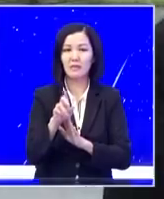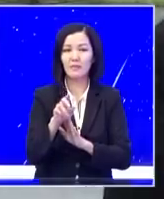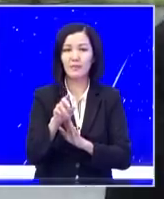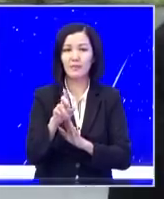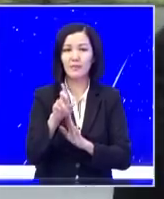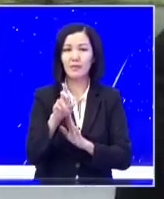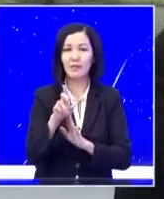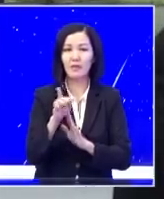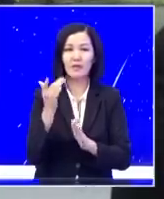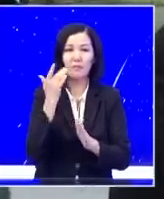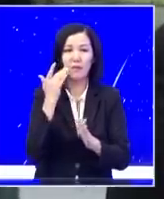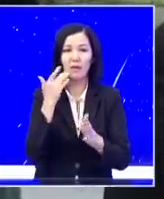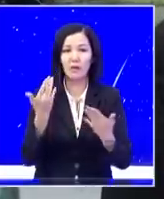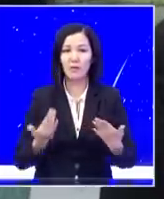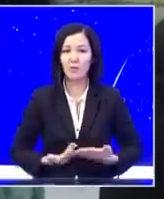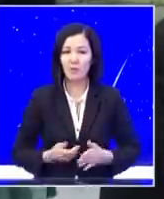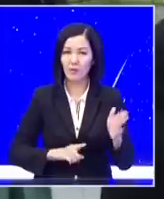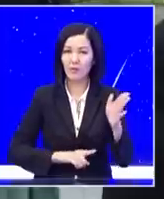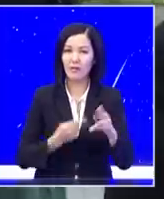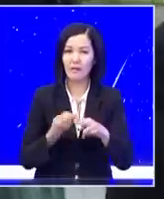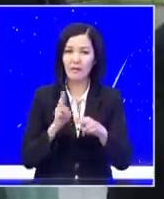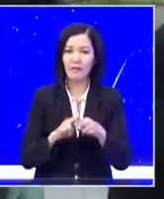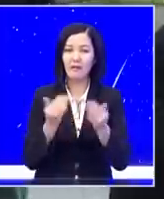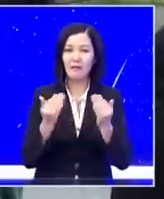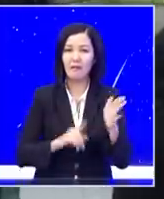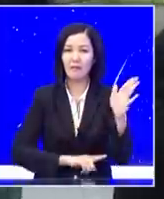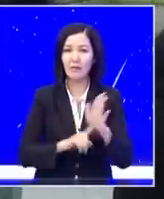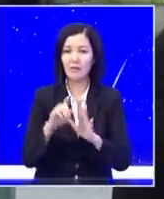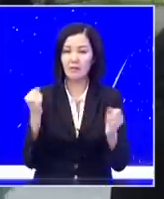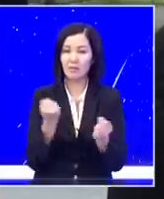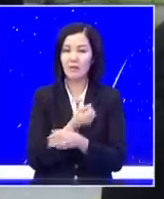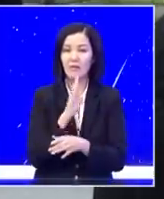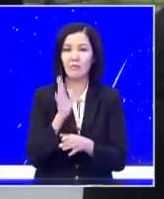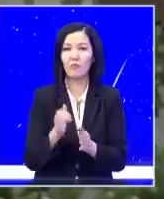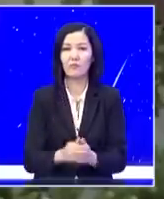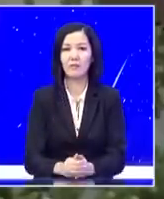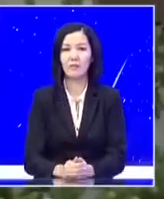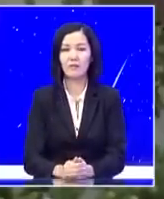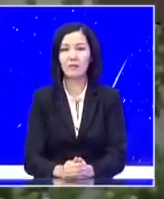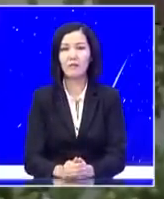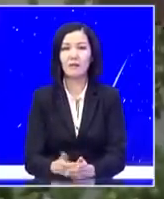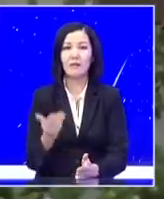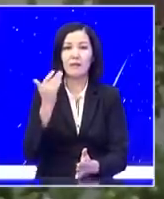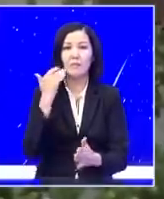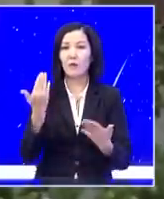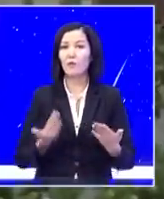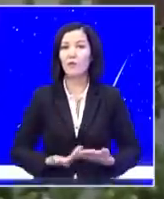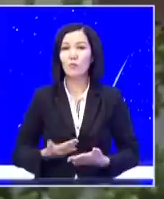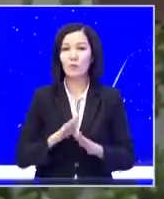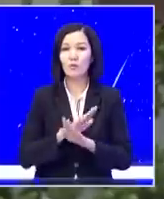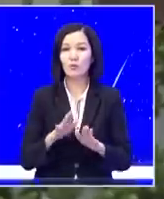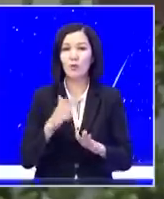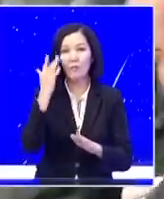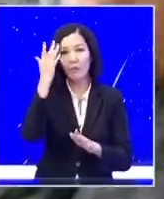Өзіңнің мәңгілік өмірің енді басталды. Біз сені сағынатын боламыз. Мәңгі өмір жоқ, мәнді өмір